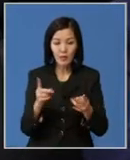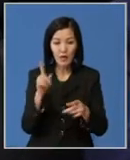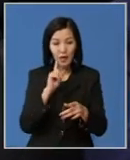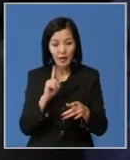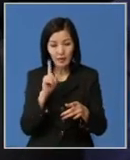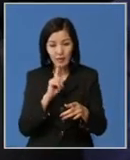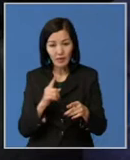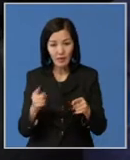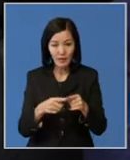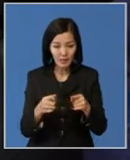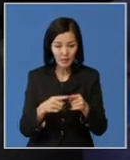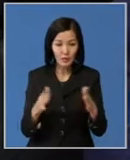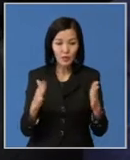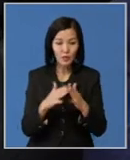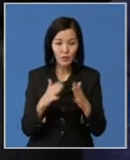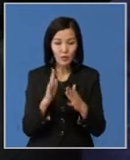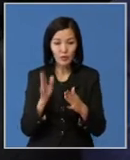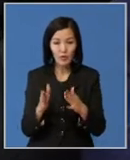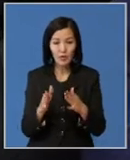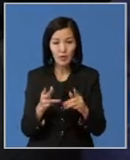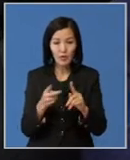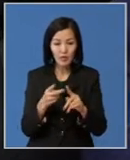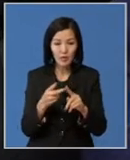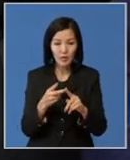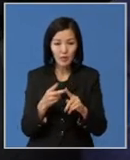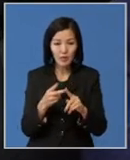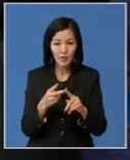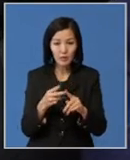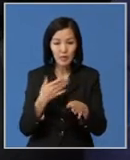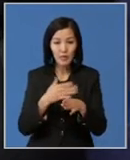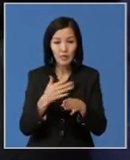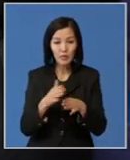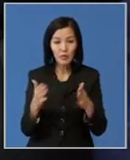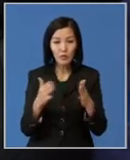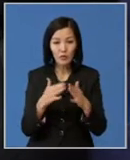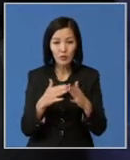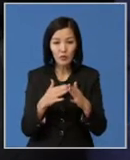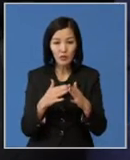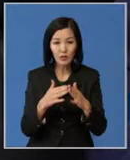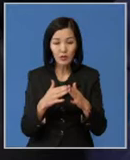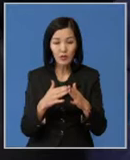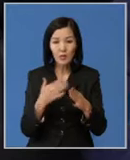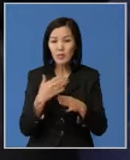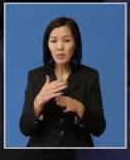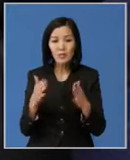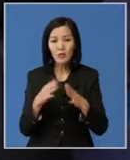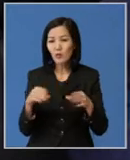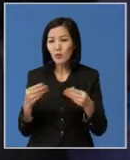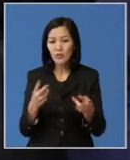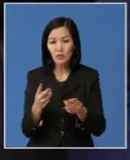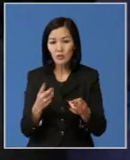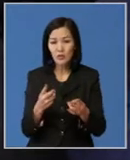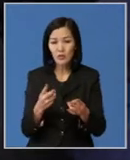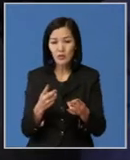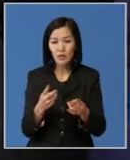ретінде жасай аламыз. Бір бағдарламасы. Екінші бағдарламасы кредиттік. Кредиттік үйлерге бұл кісілерді керек жоқ. Бұл кісілерге арендаға